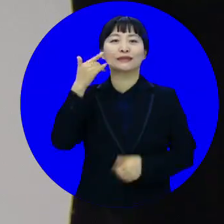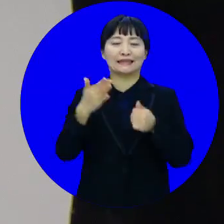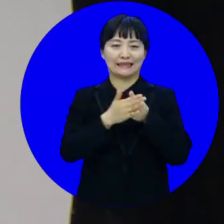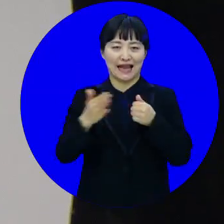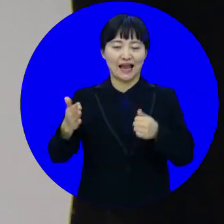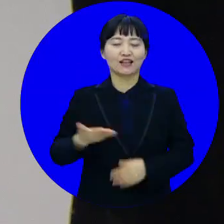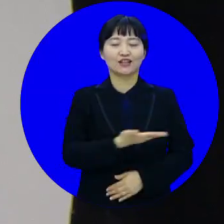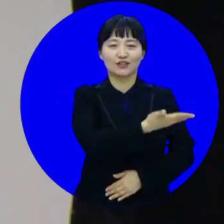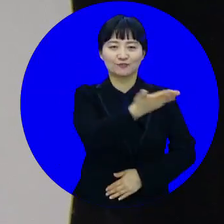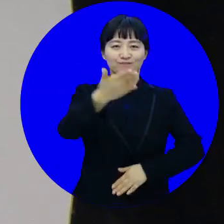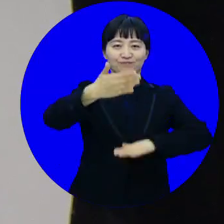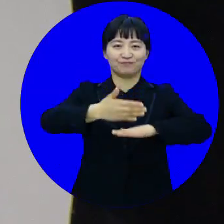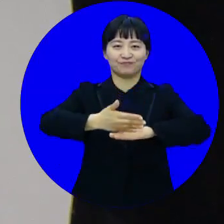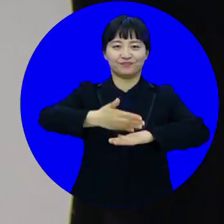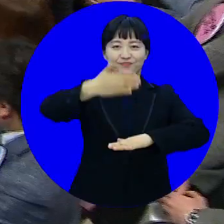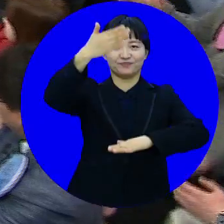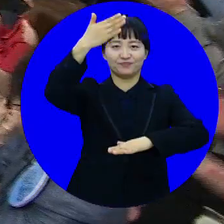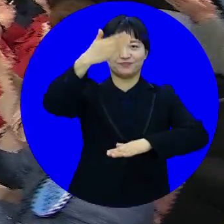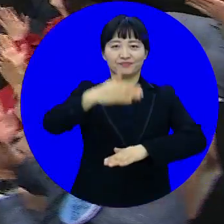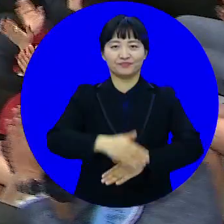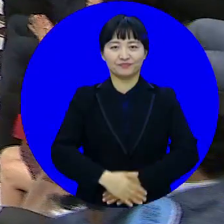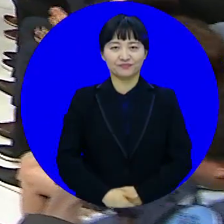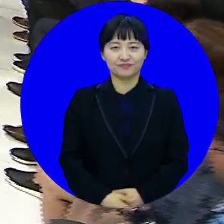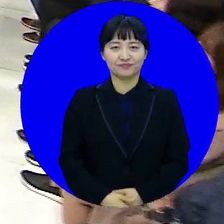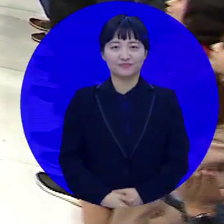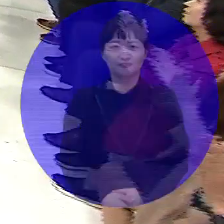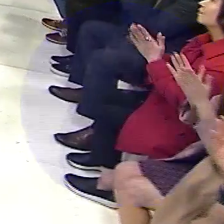여러분 고맙습니다.